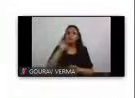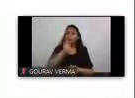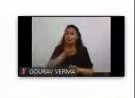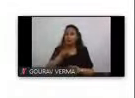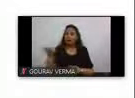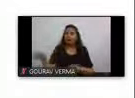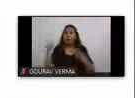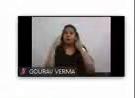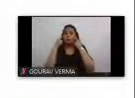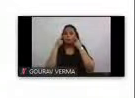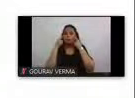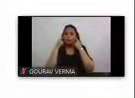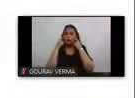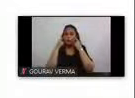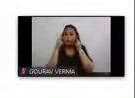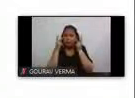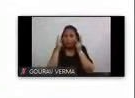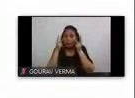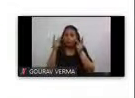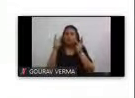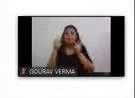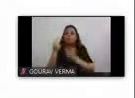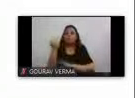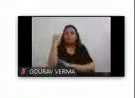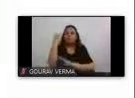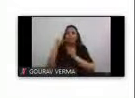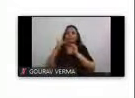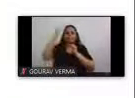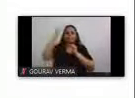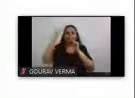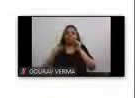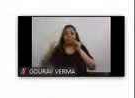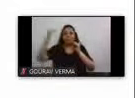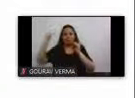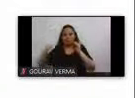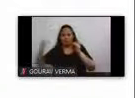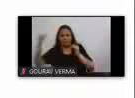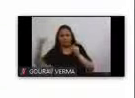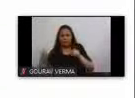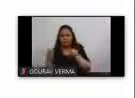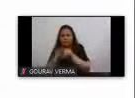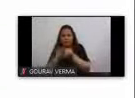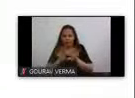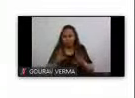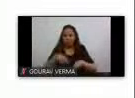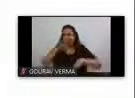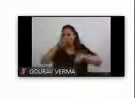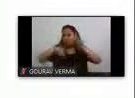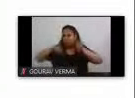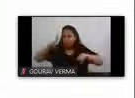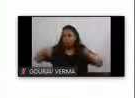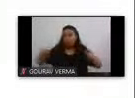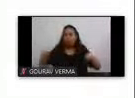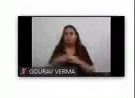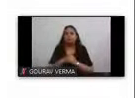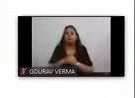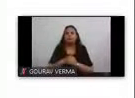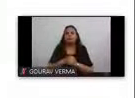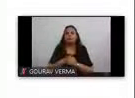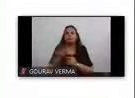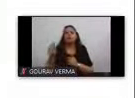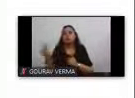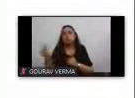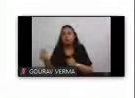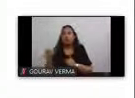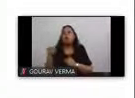different causes of visual impairment जो होता है हर बच्चे में अलग हो सकता है. कुछ बच्चे में light better होता है, कुछ